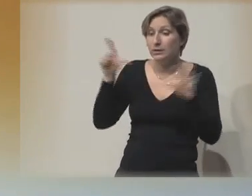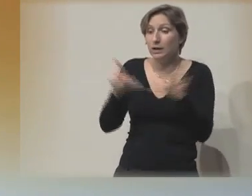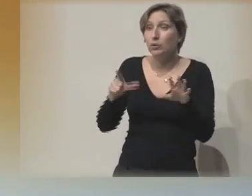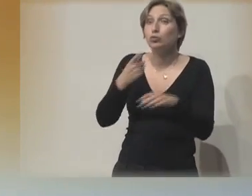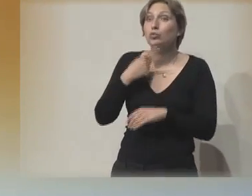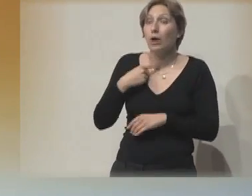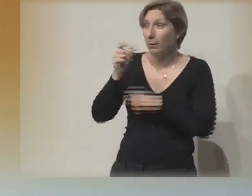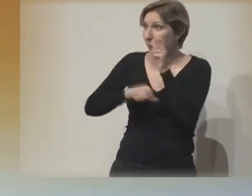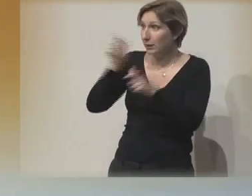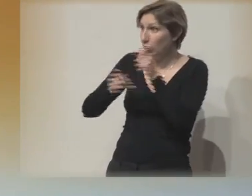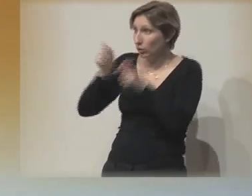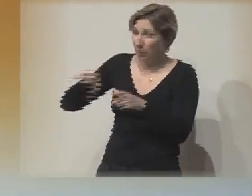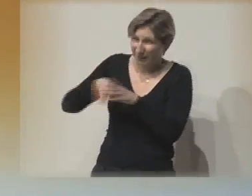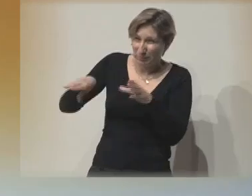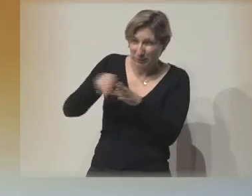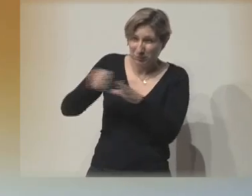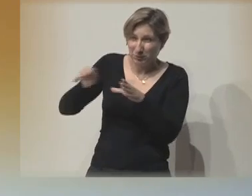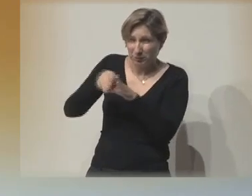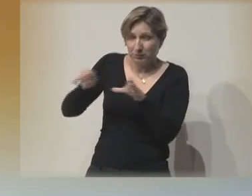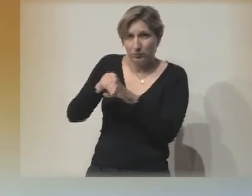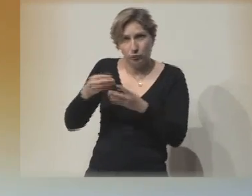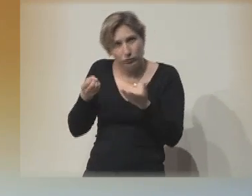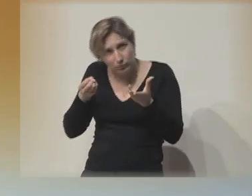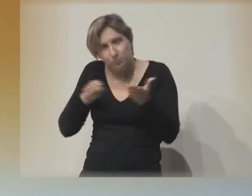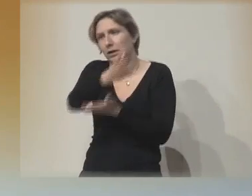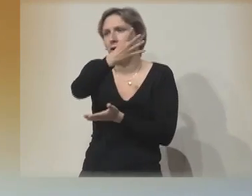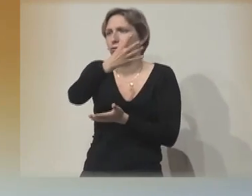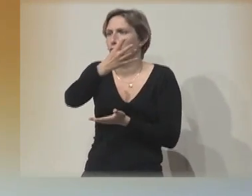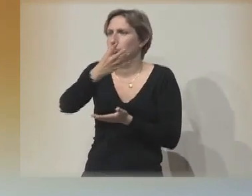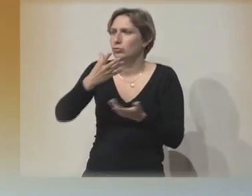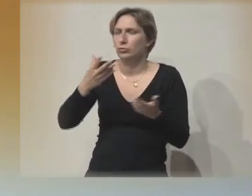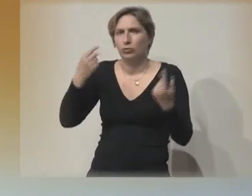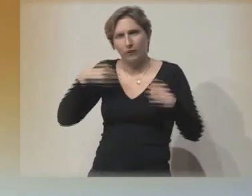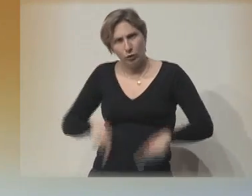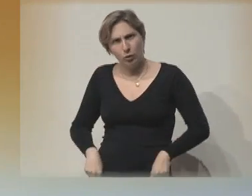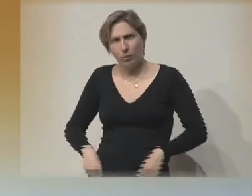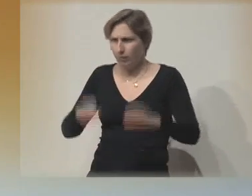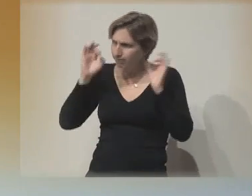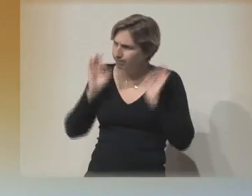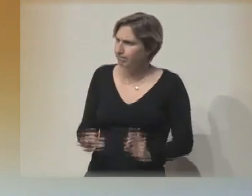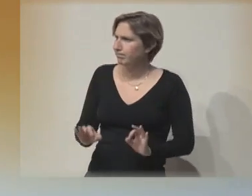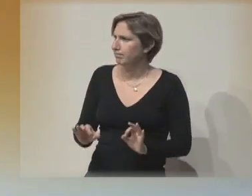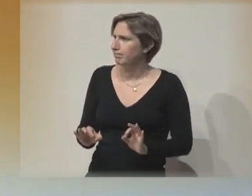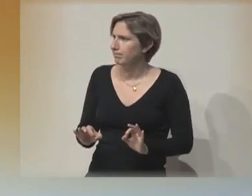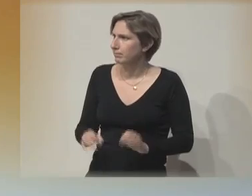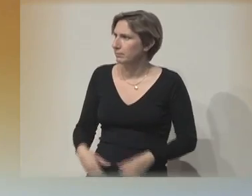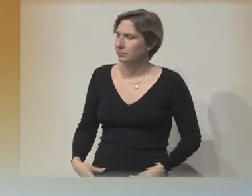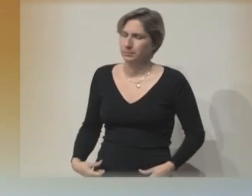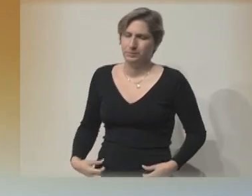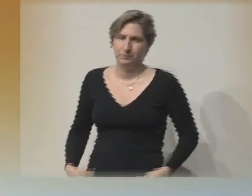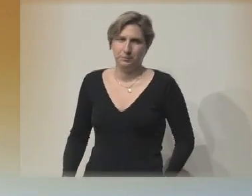que la participation des Français donne au message qu'ils enverront l'authenticité qu'on est en droit d'en attendre.